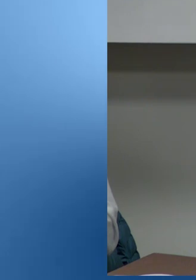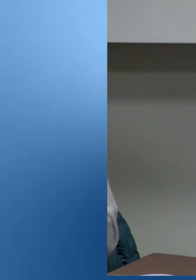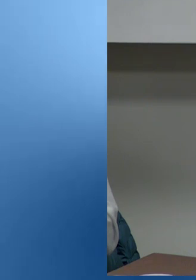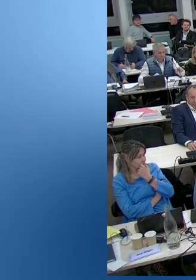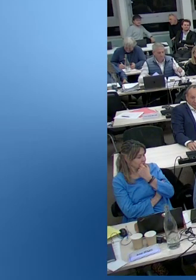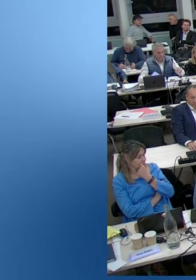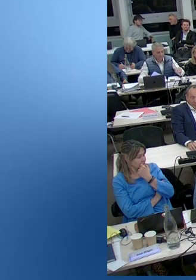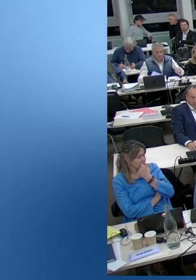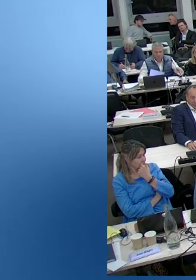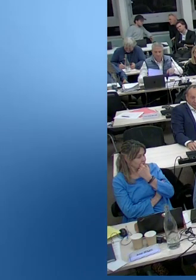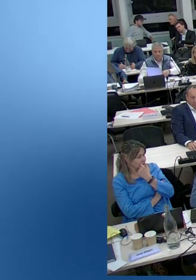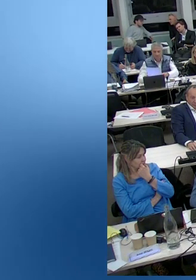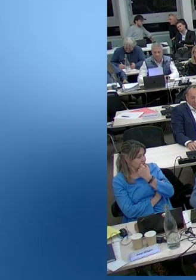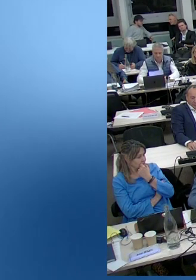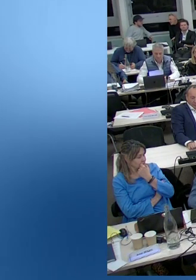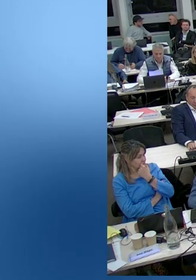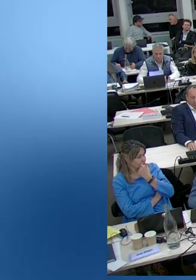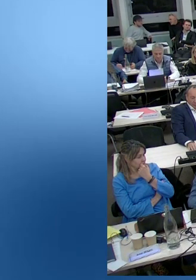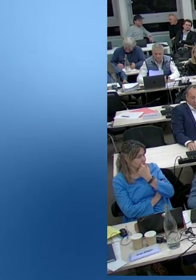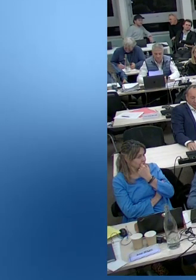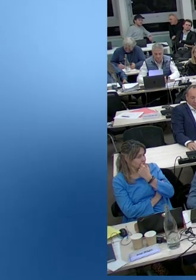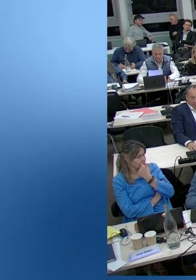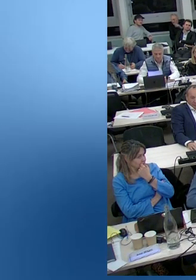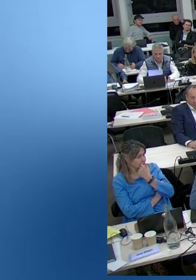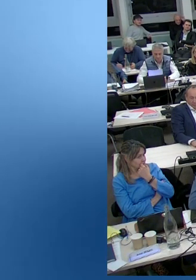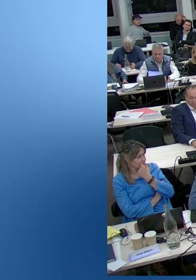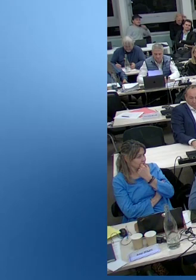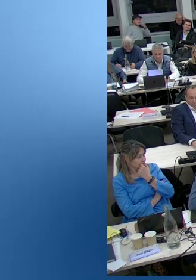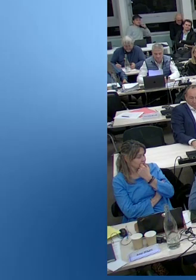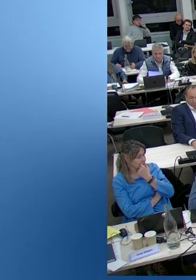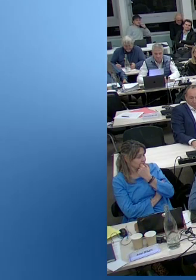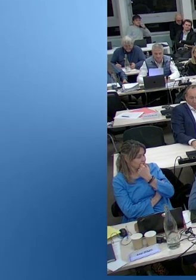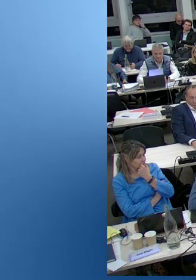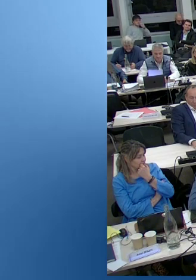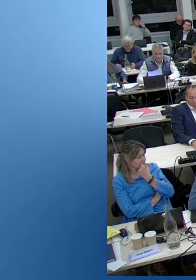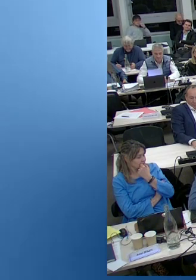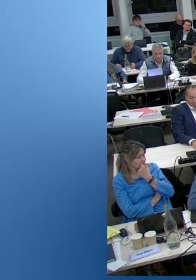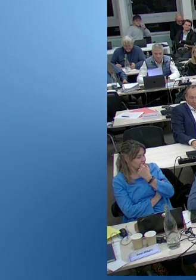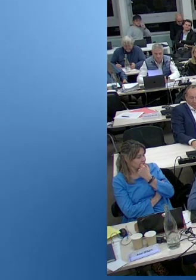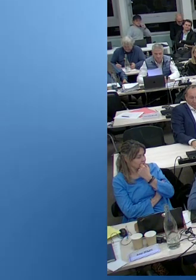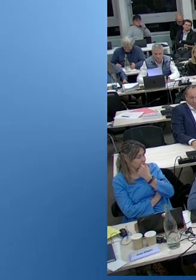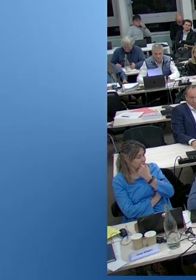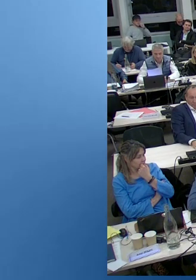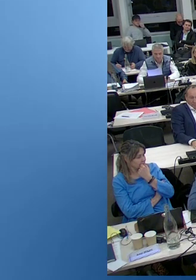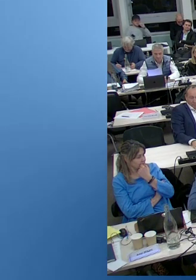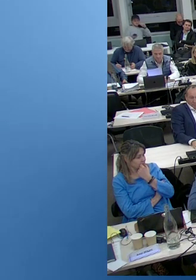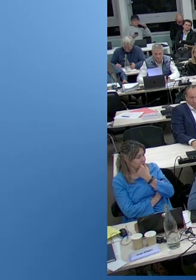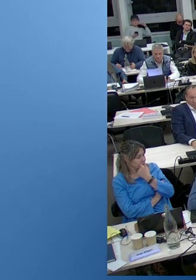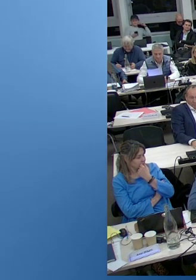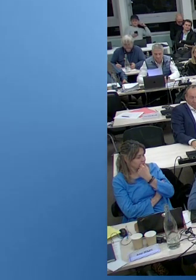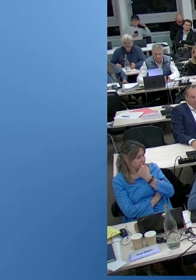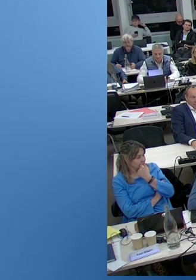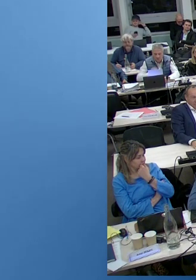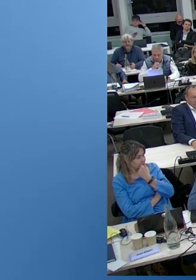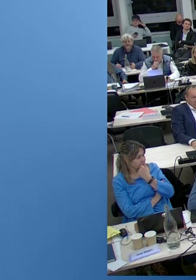oui noni pour éviter que Nicolas Pinel répète tout tout le temps les mêmes questions sur la fréquentation je vous propose puis que les chiffres existent si vous